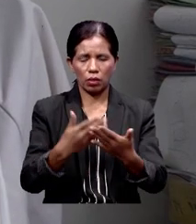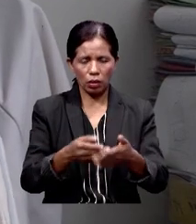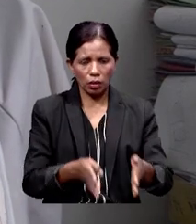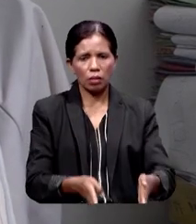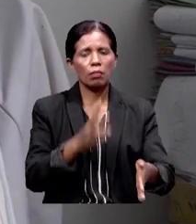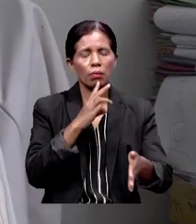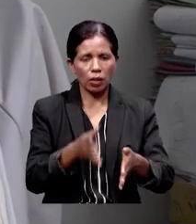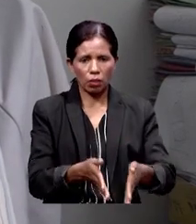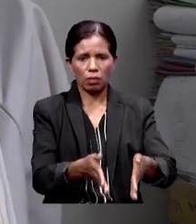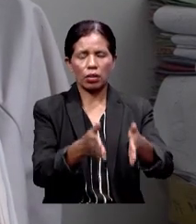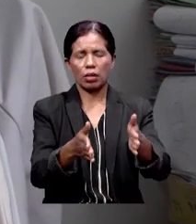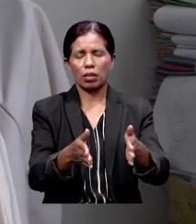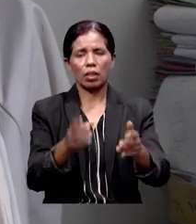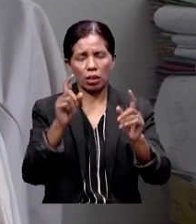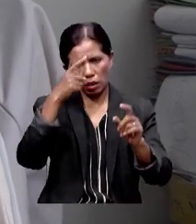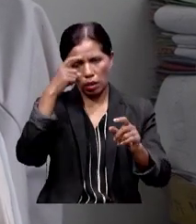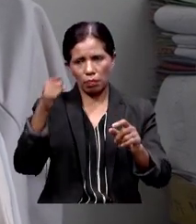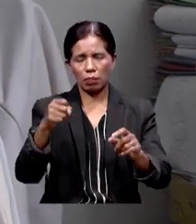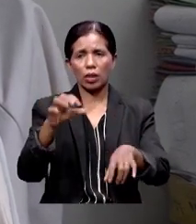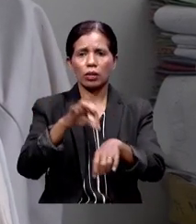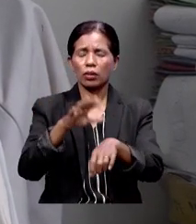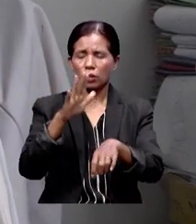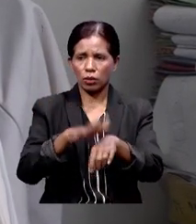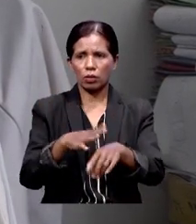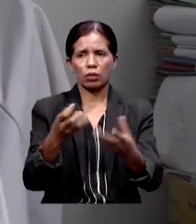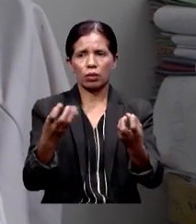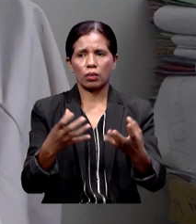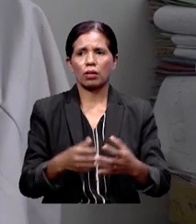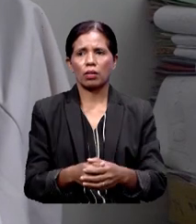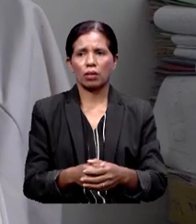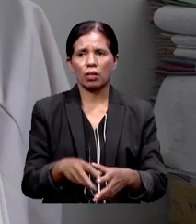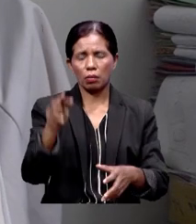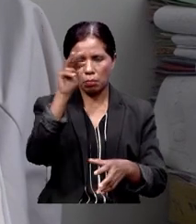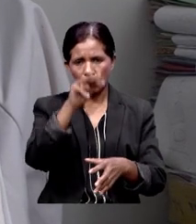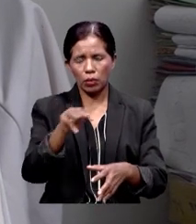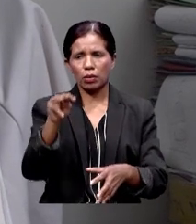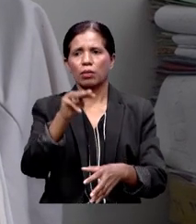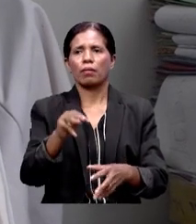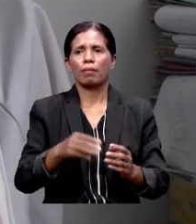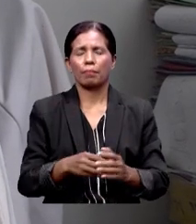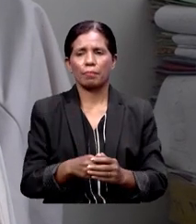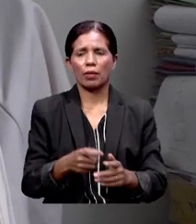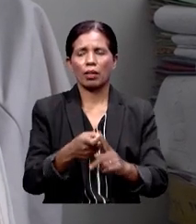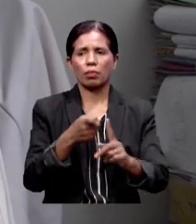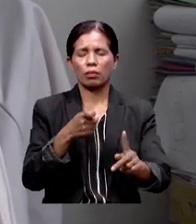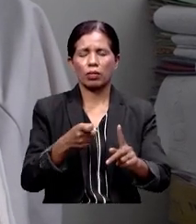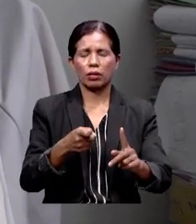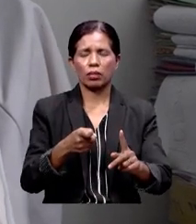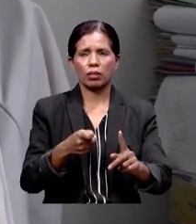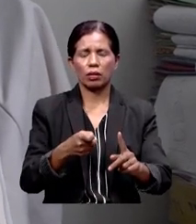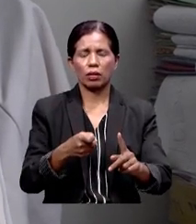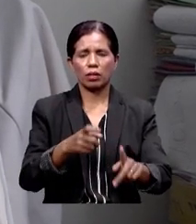ne tamba sub monitoring ne be maka usi pessoal saude